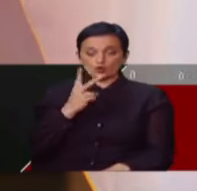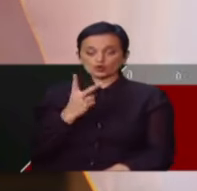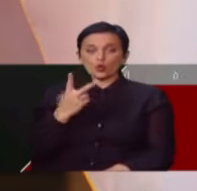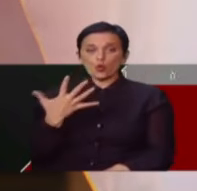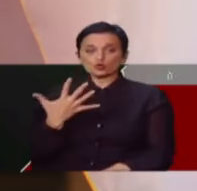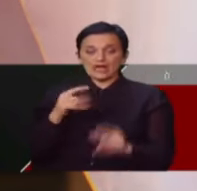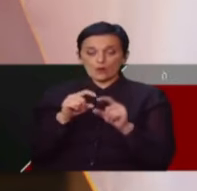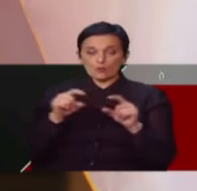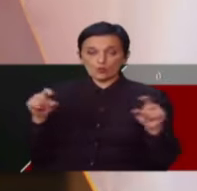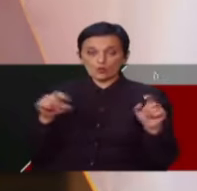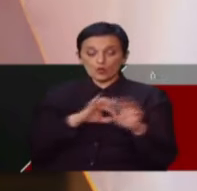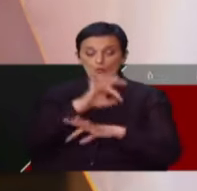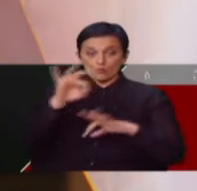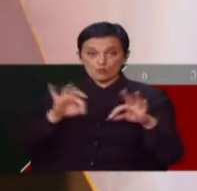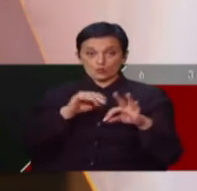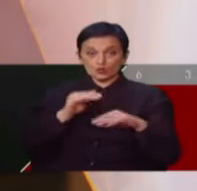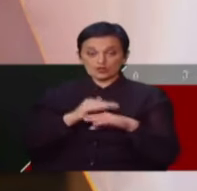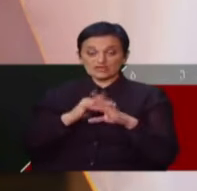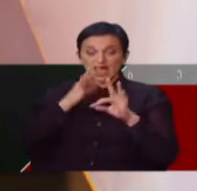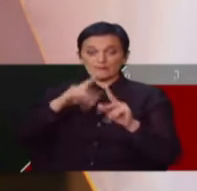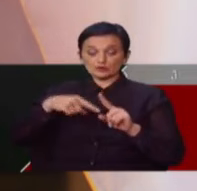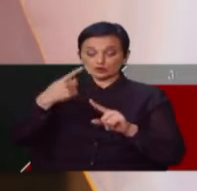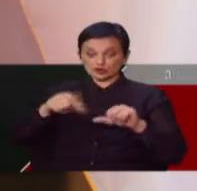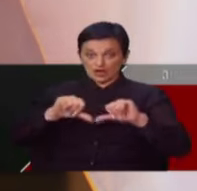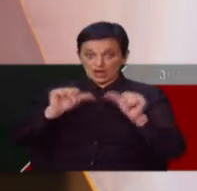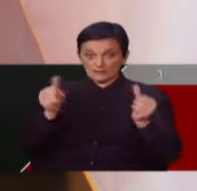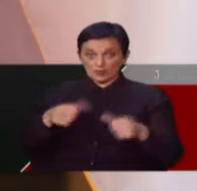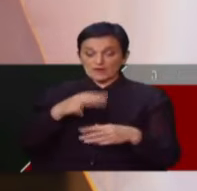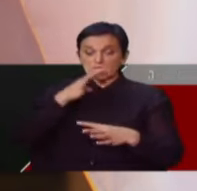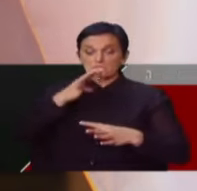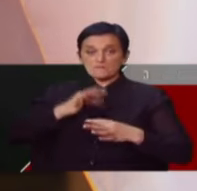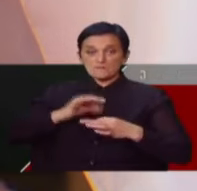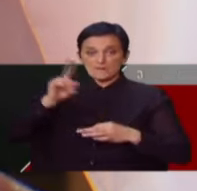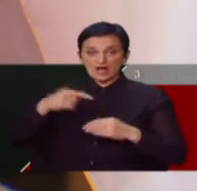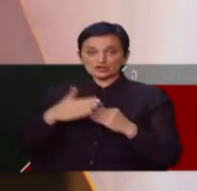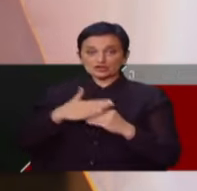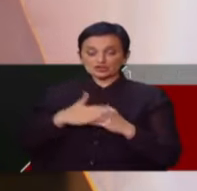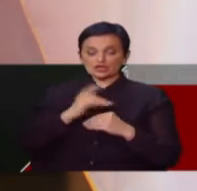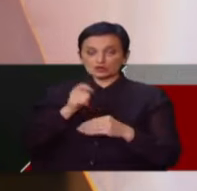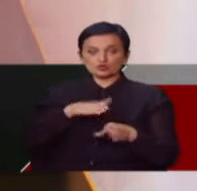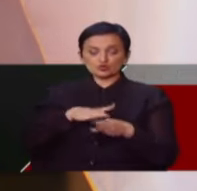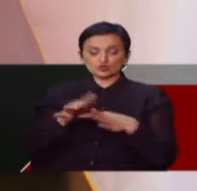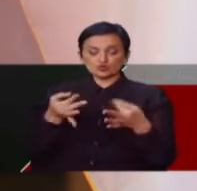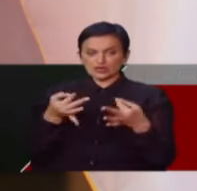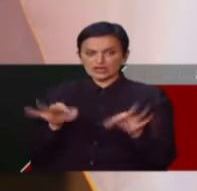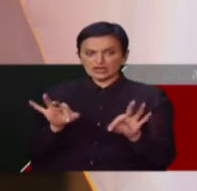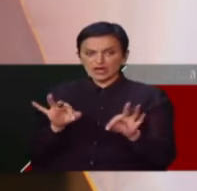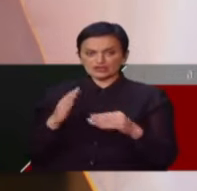225 მუხლი. პროექტი ადგენს ამნისტიის შემდეგ ფორმებს: პასუხისმგებლობისა და სასჯელისგან სრულად გათავისუფლებას,